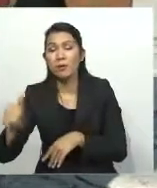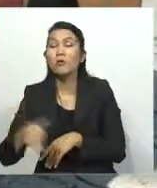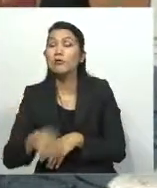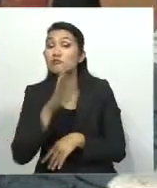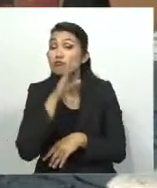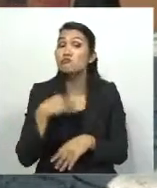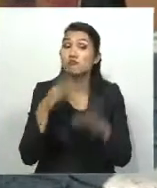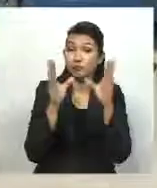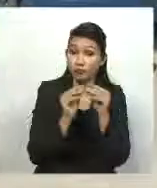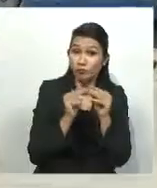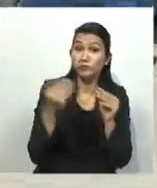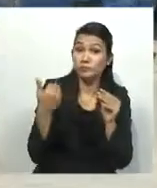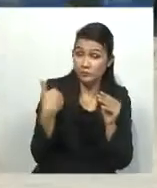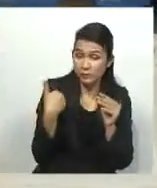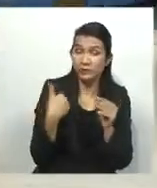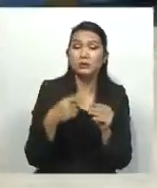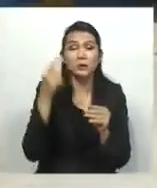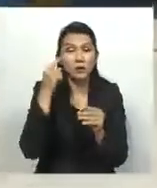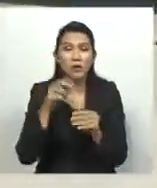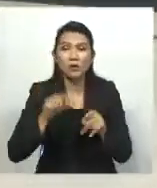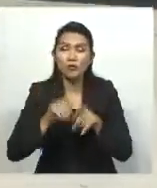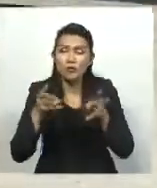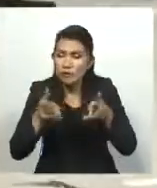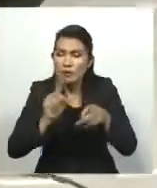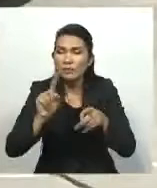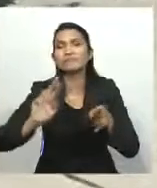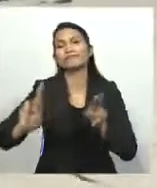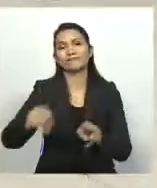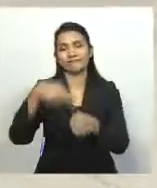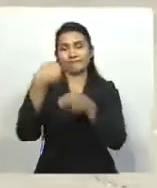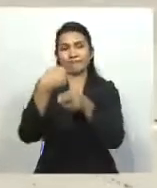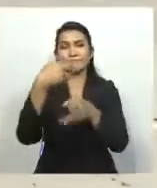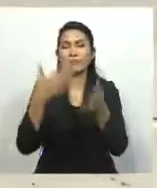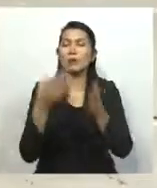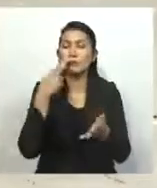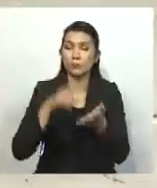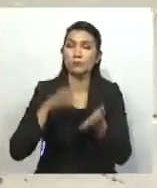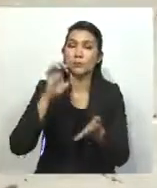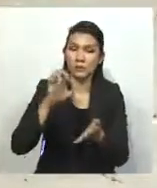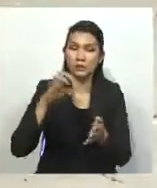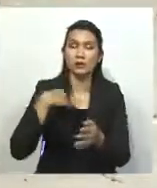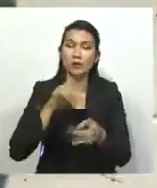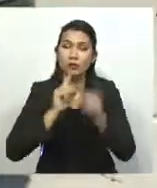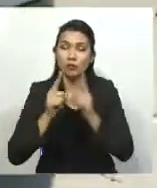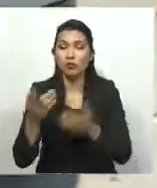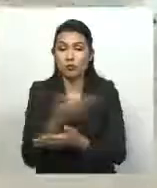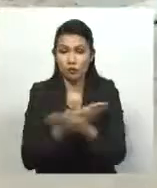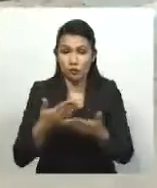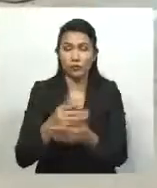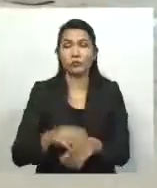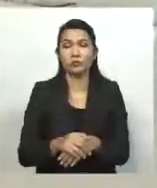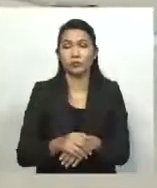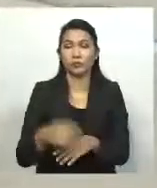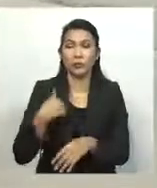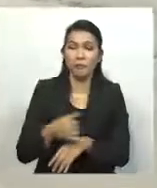ากมีการประชุมนะครับก็อาจจะใช้ระบบวิดีโอคอนเฟอเรนซ์นะครับหรือว่าใช้อีเมลในการพูดคุยทำงานกันแทนนะครับแทน